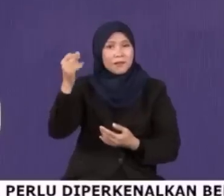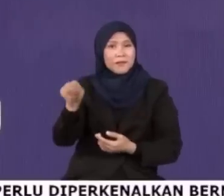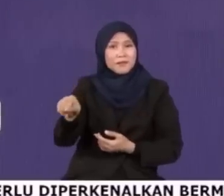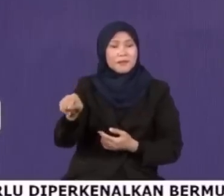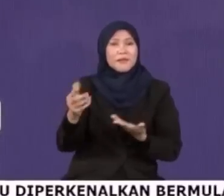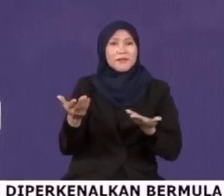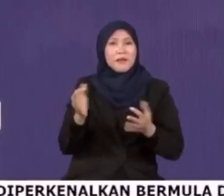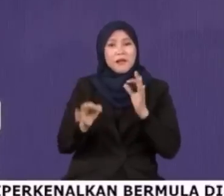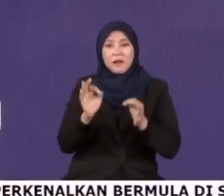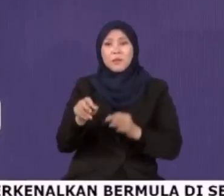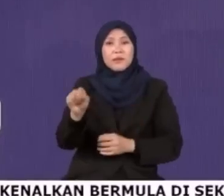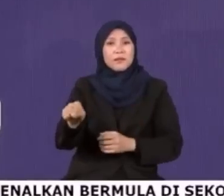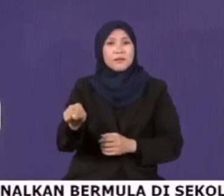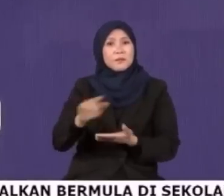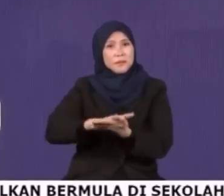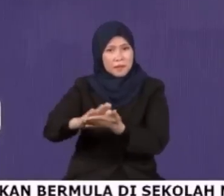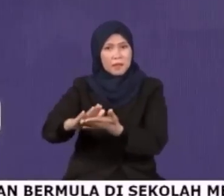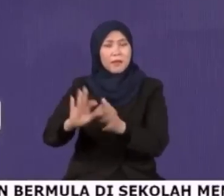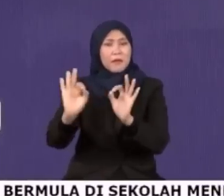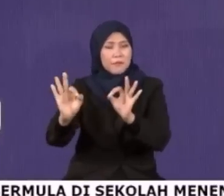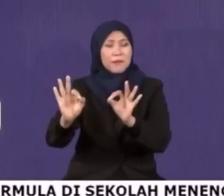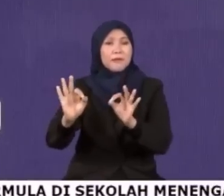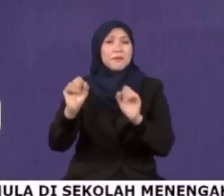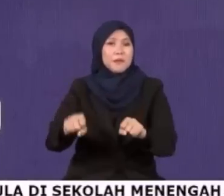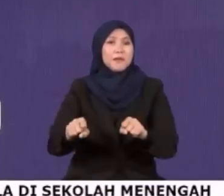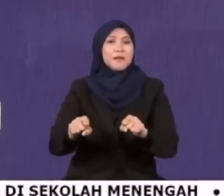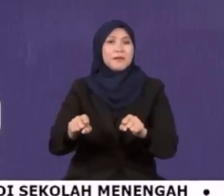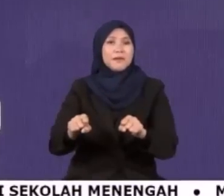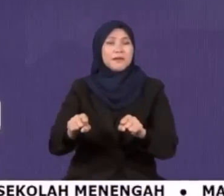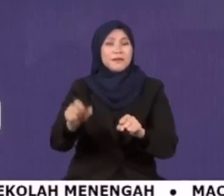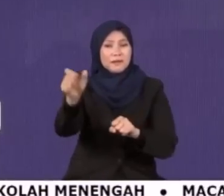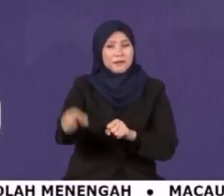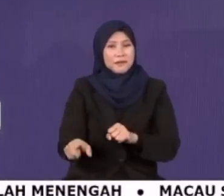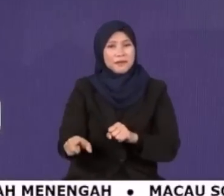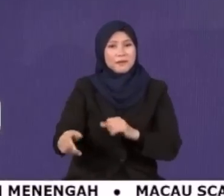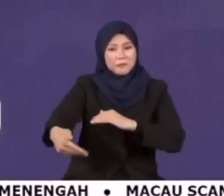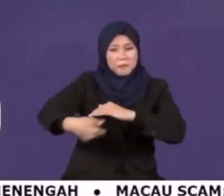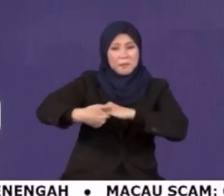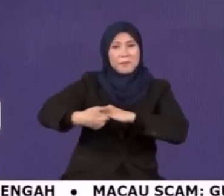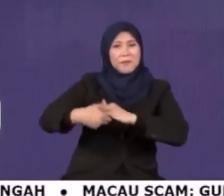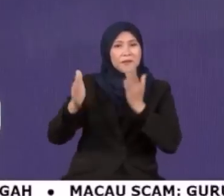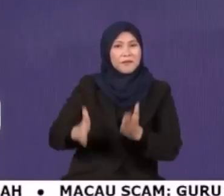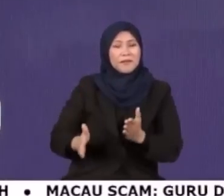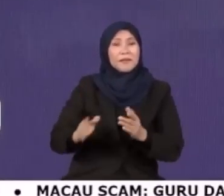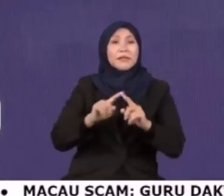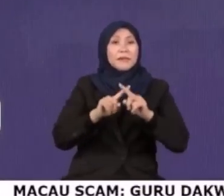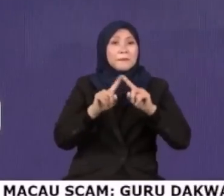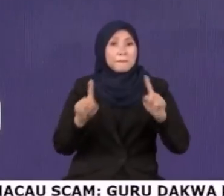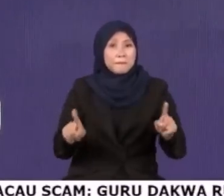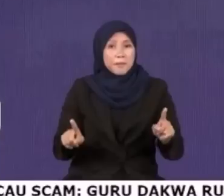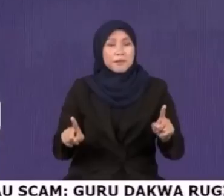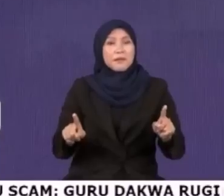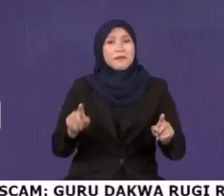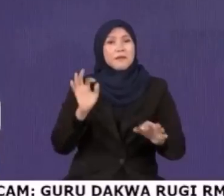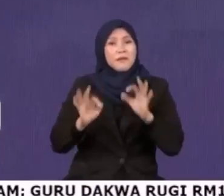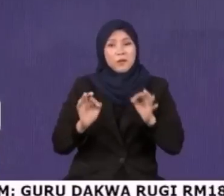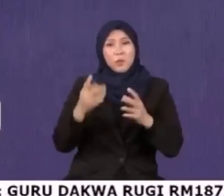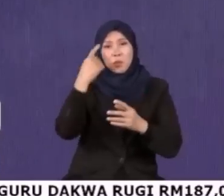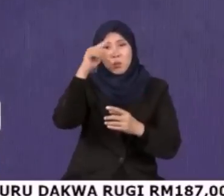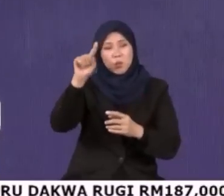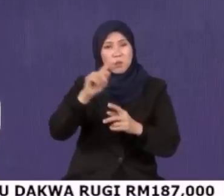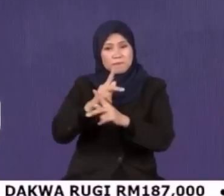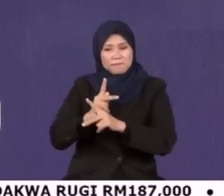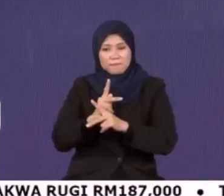seandainya mereka itu bersih itu boleh tetapi untuk mempertahankan perasuh